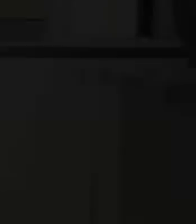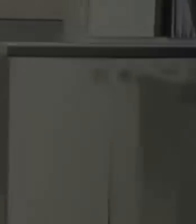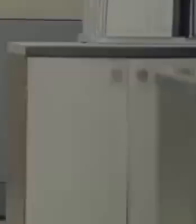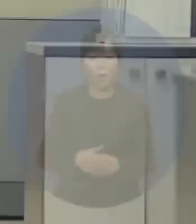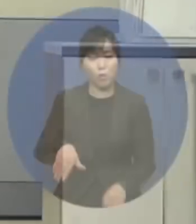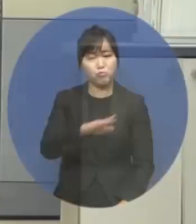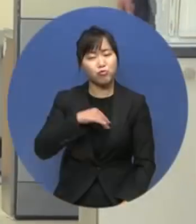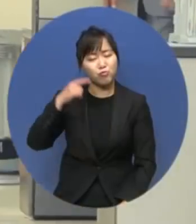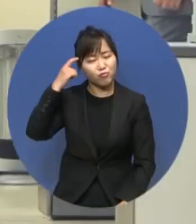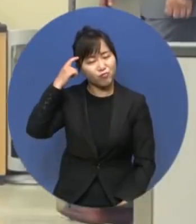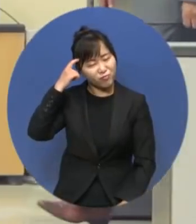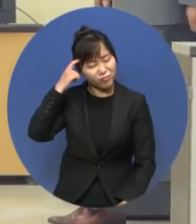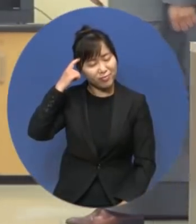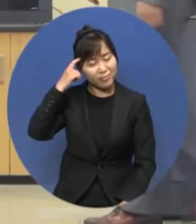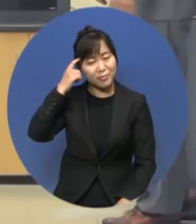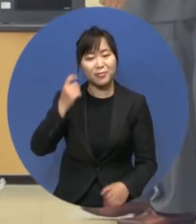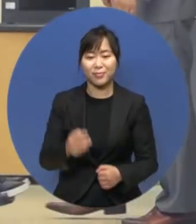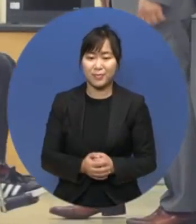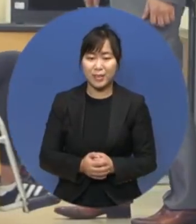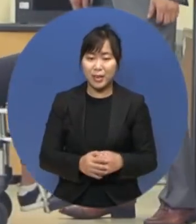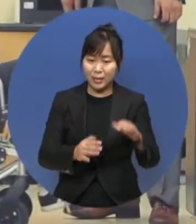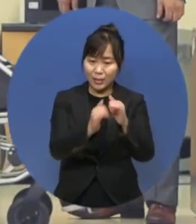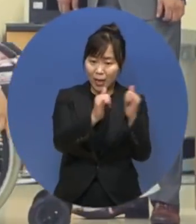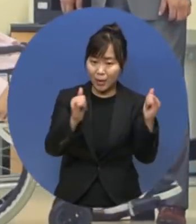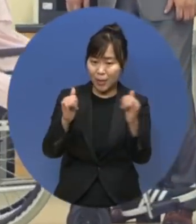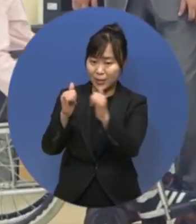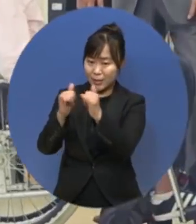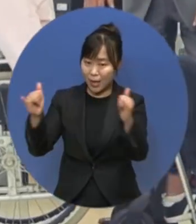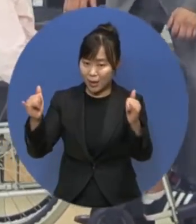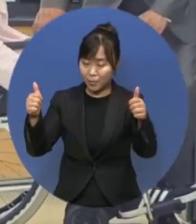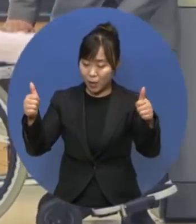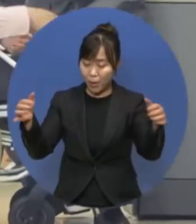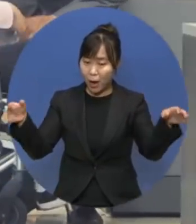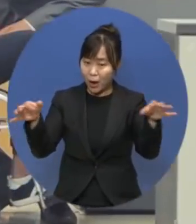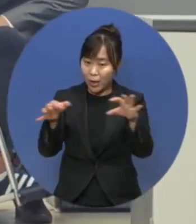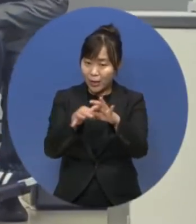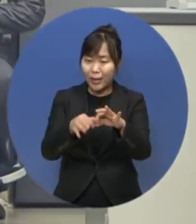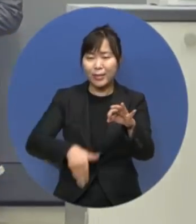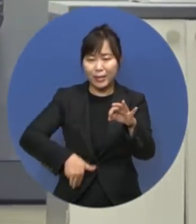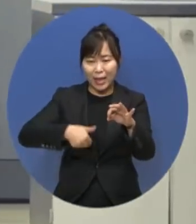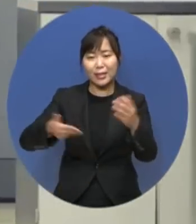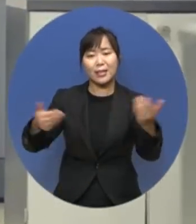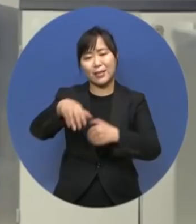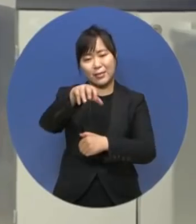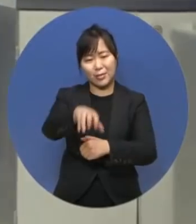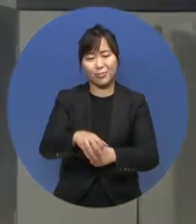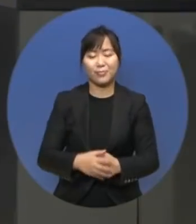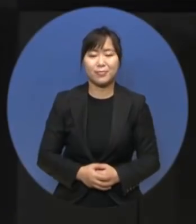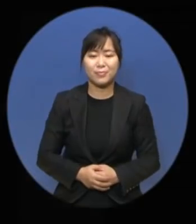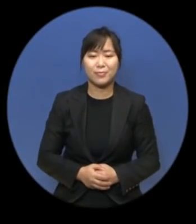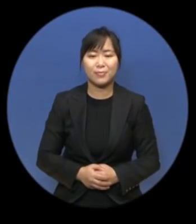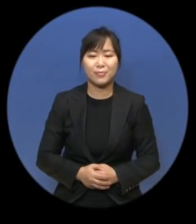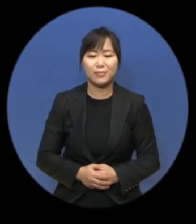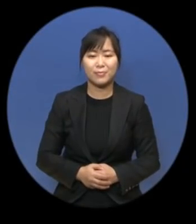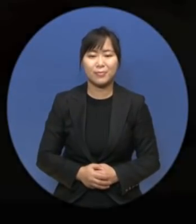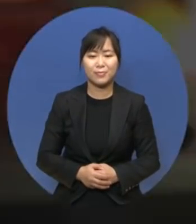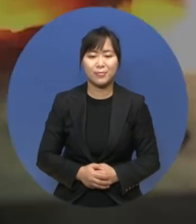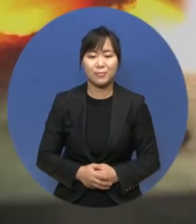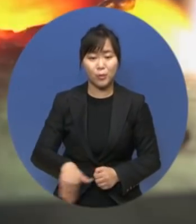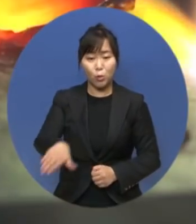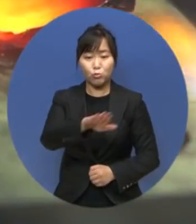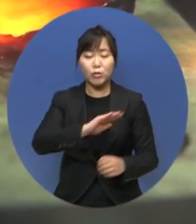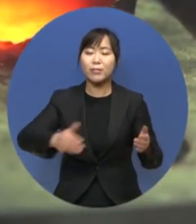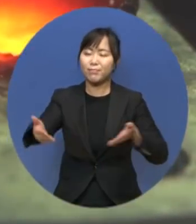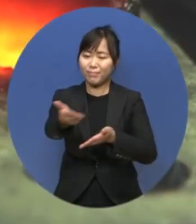우리는 생각했습니다. 사람과 사람을 이어주는 따뜻한 일터를.